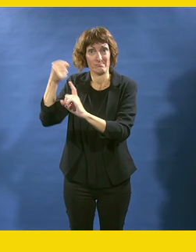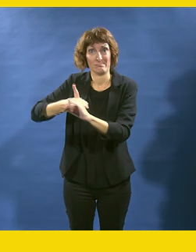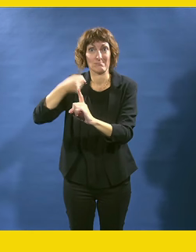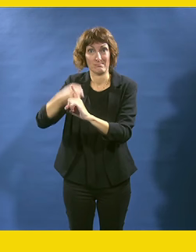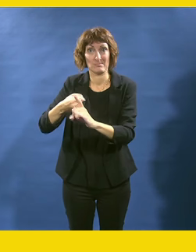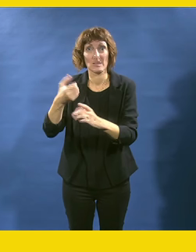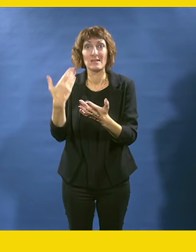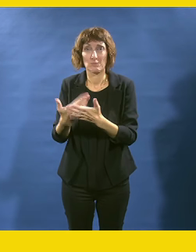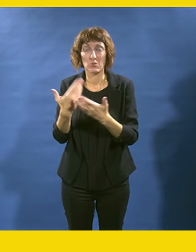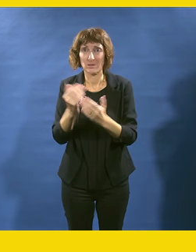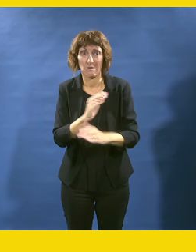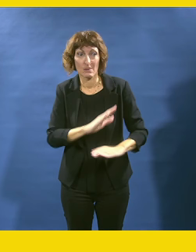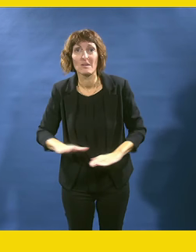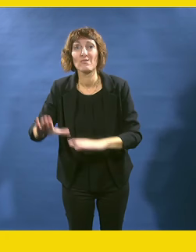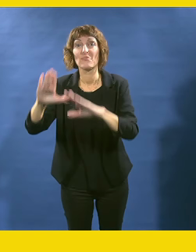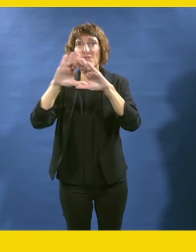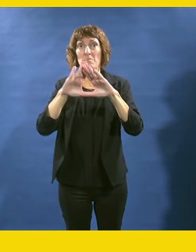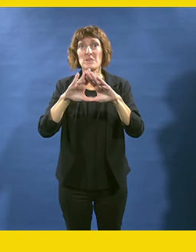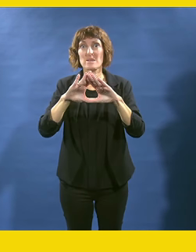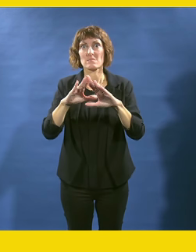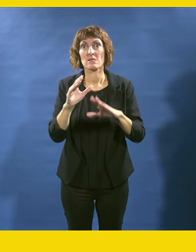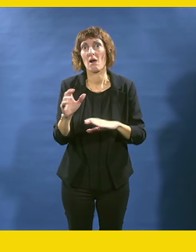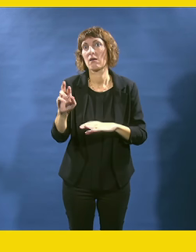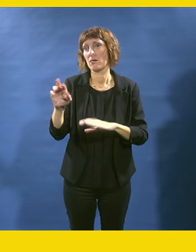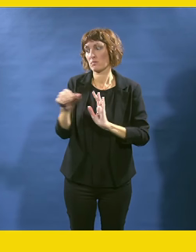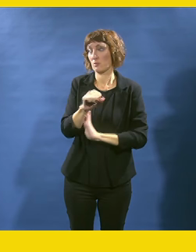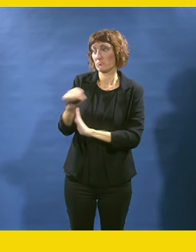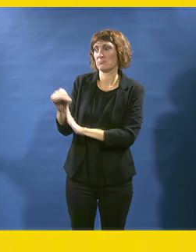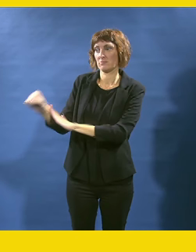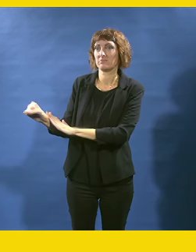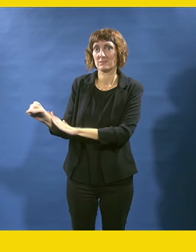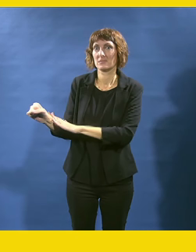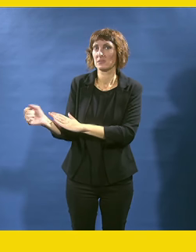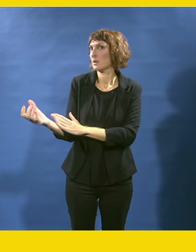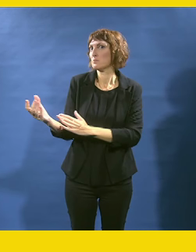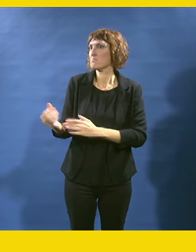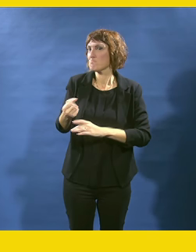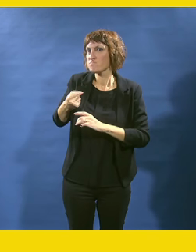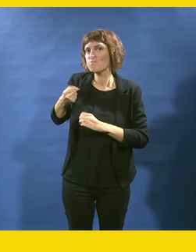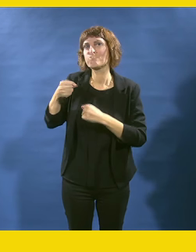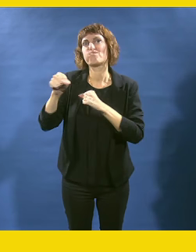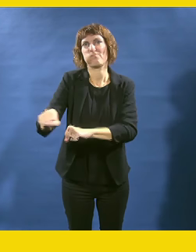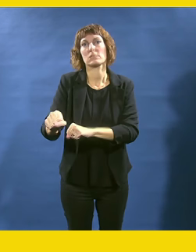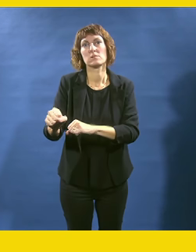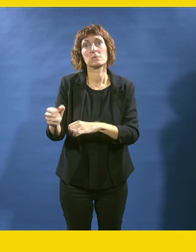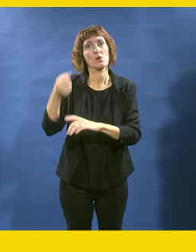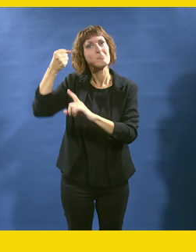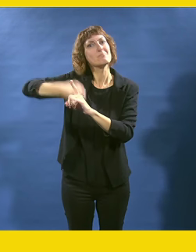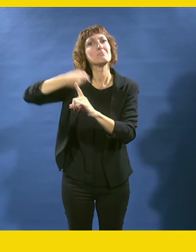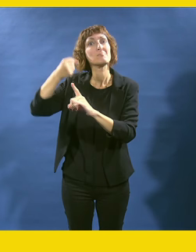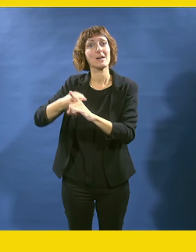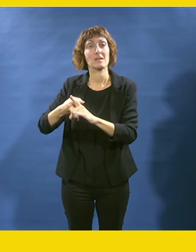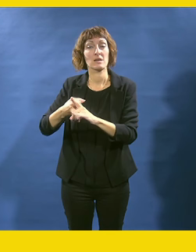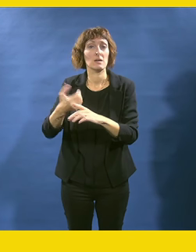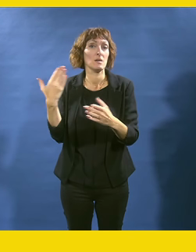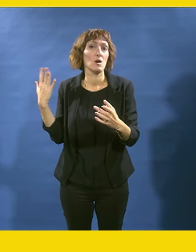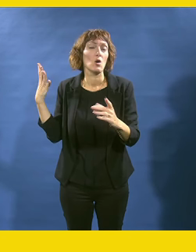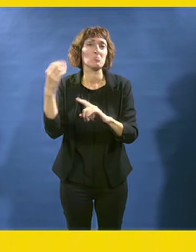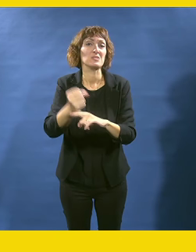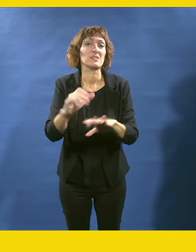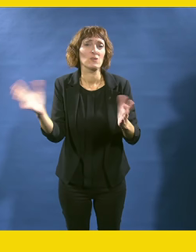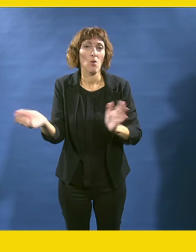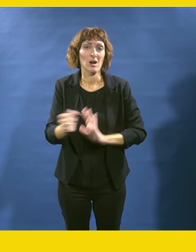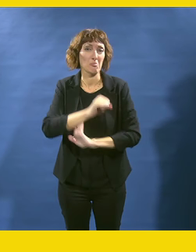féminisme est au cœur de la grande bataille politique du siècle, celle contre le retour du fascisme. Parce